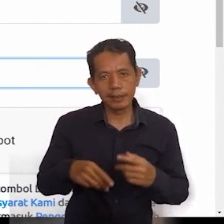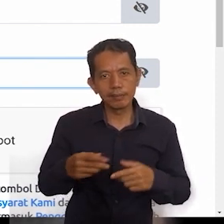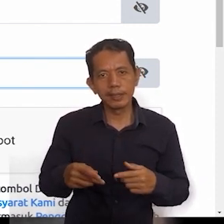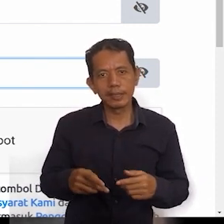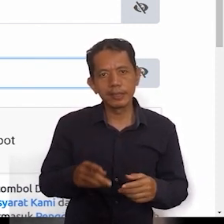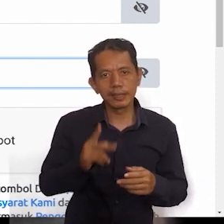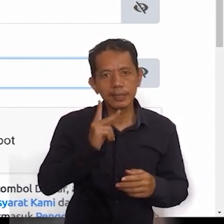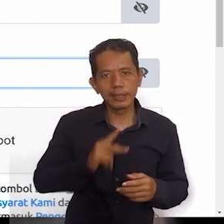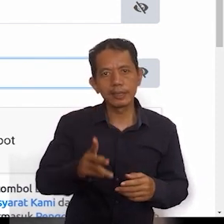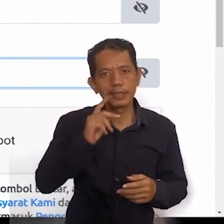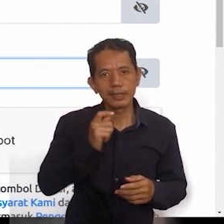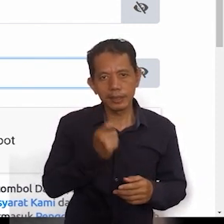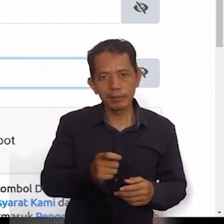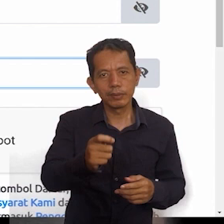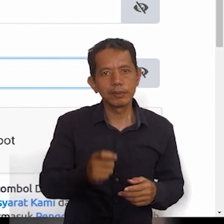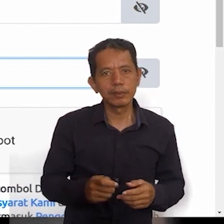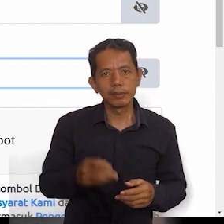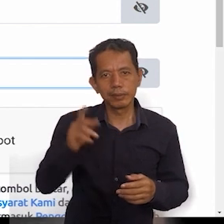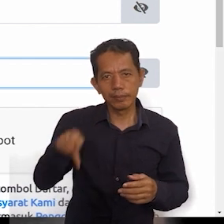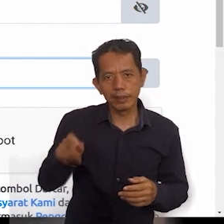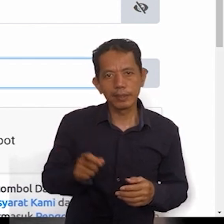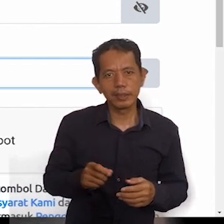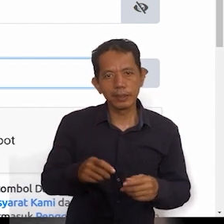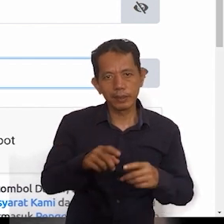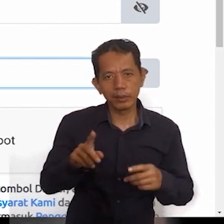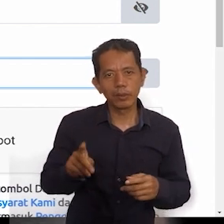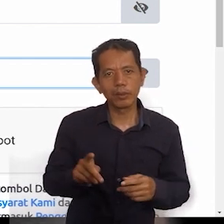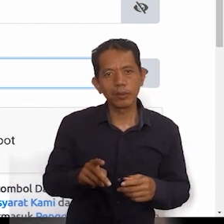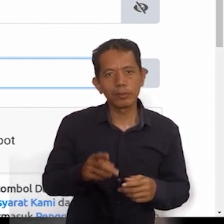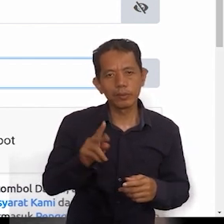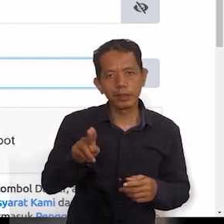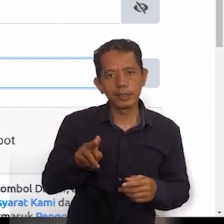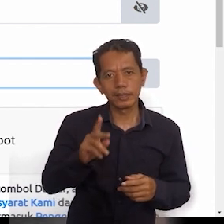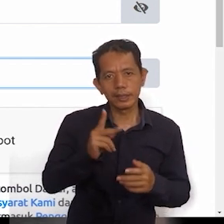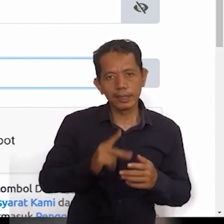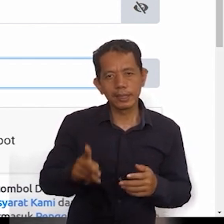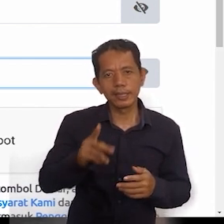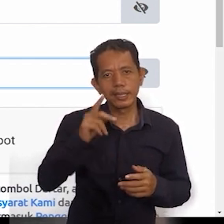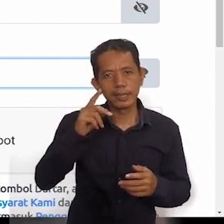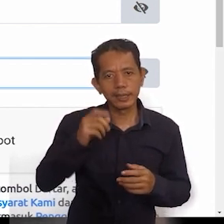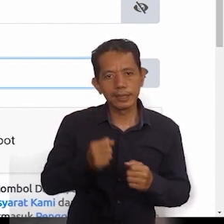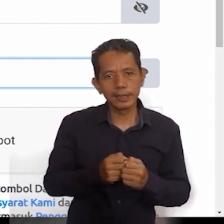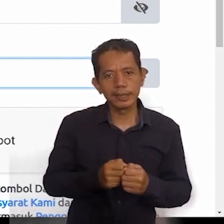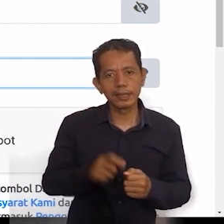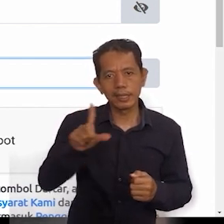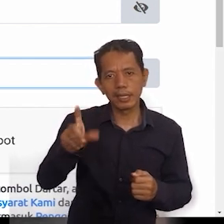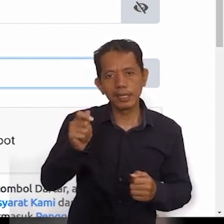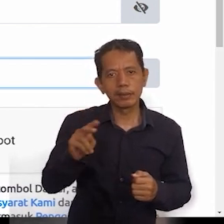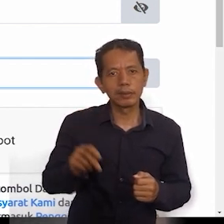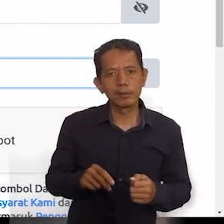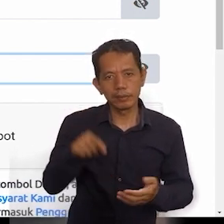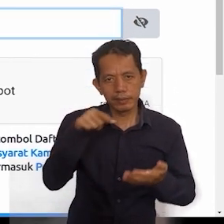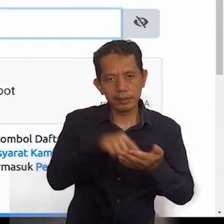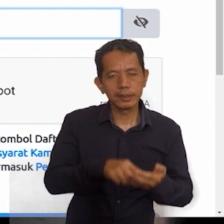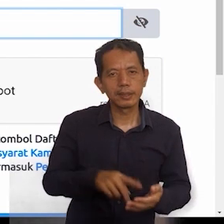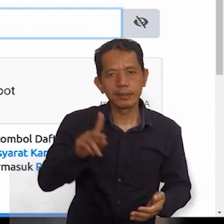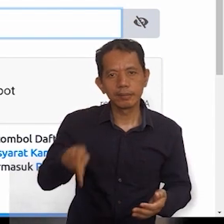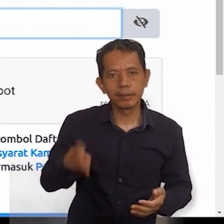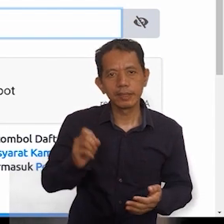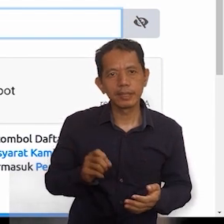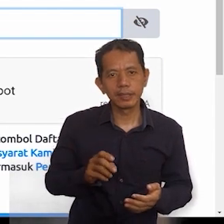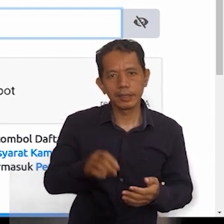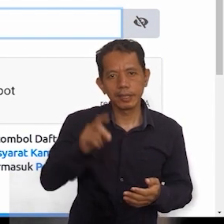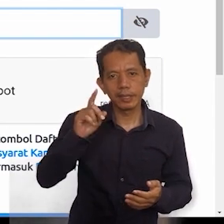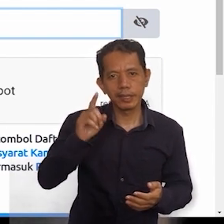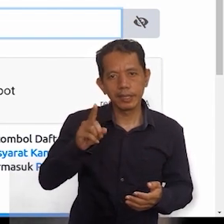sandi tersebut pada kolom ulangi kata sandi. Lalu, klik pada captcha I'm not